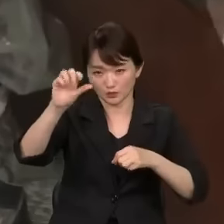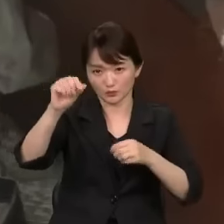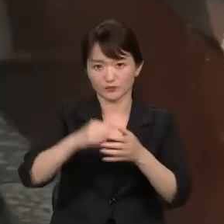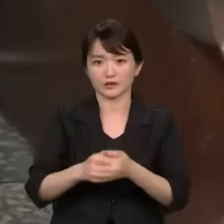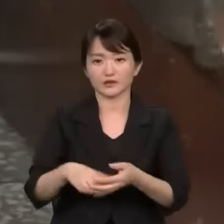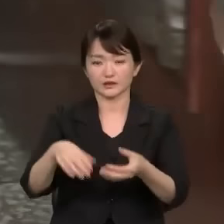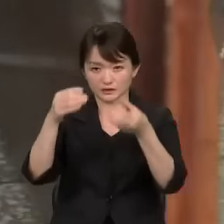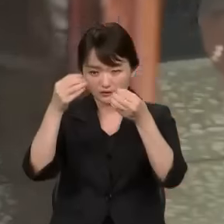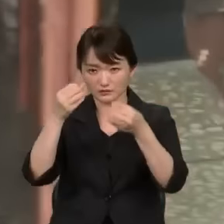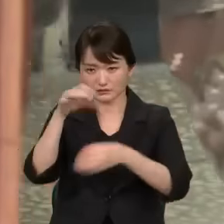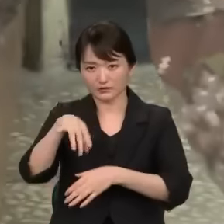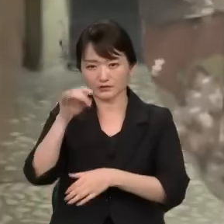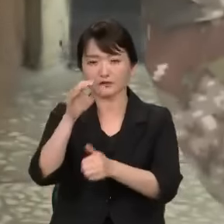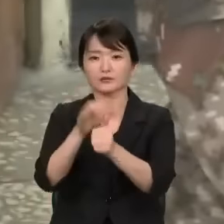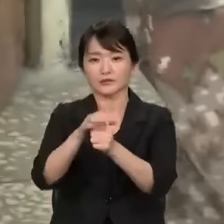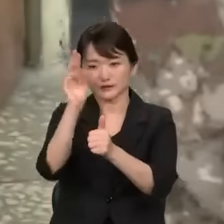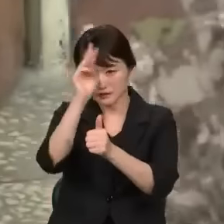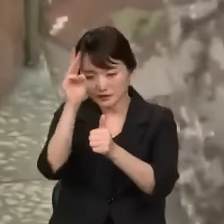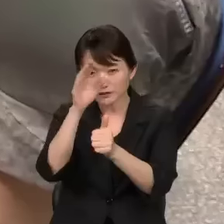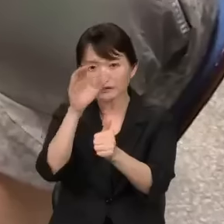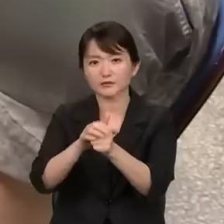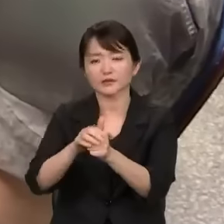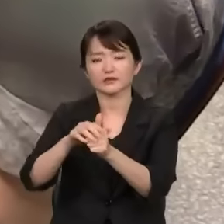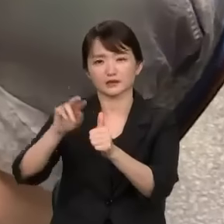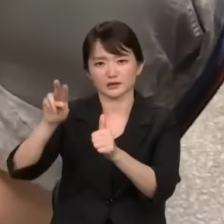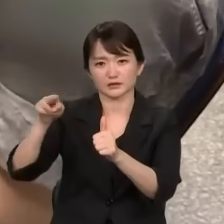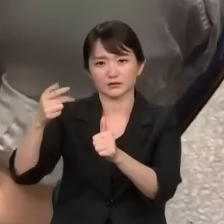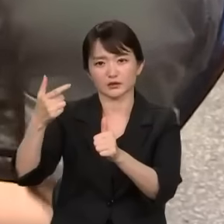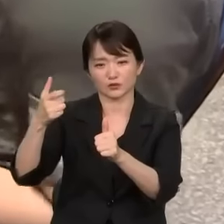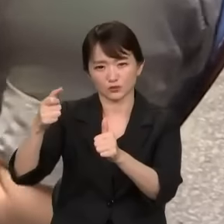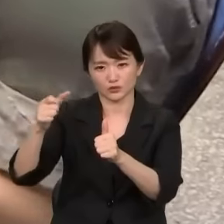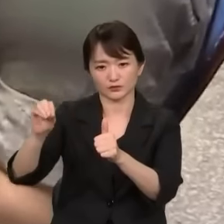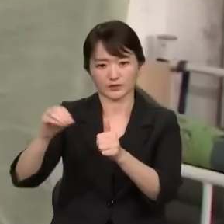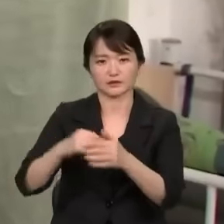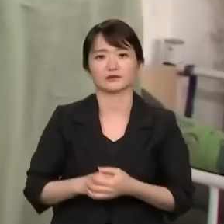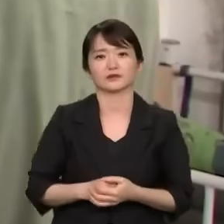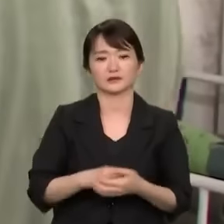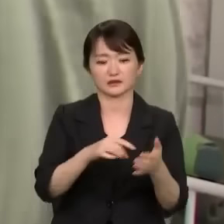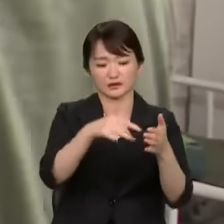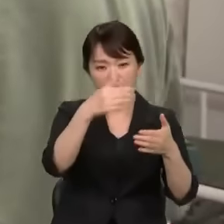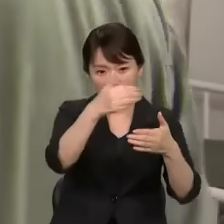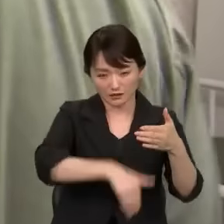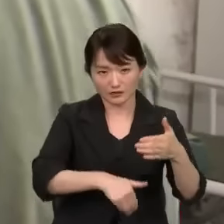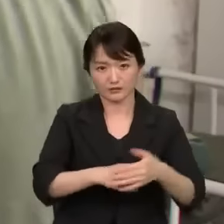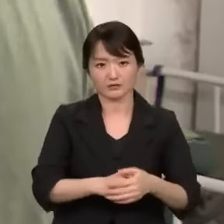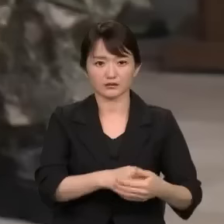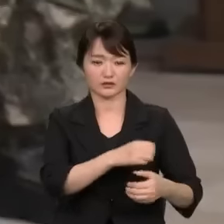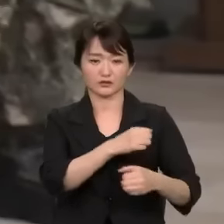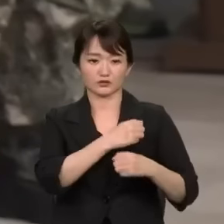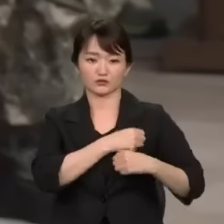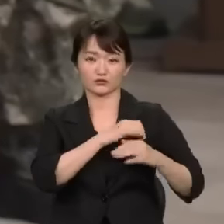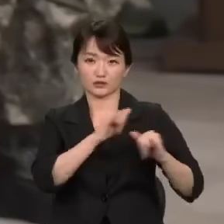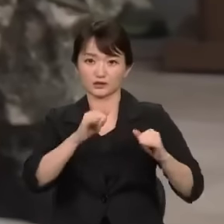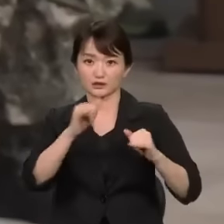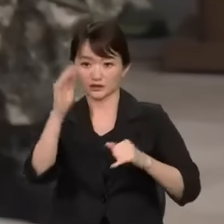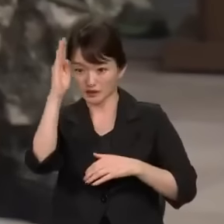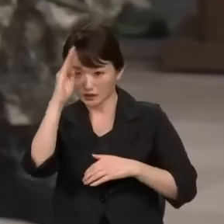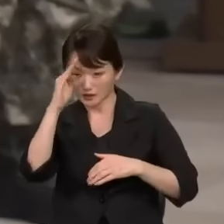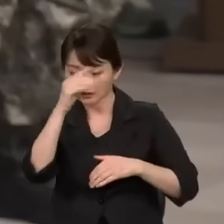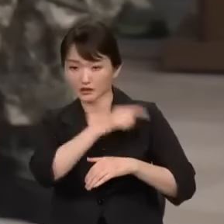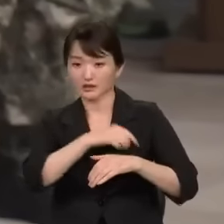256만 원을 받을 수 있습니다 기재부 관계자는 세금을더라도 병사와 간부 급여가 역전되지 않는다고